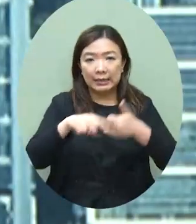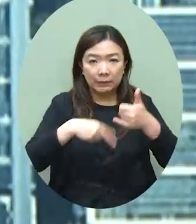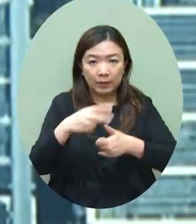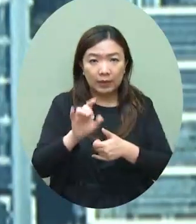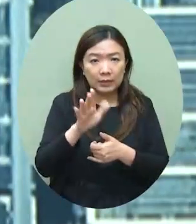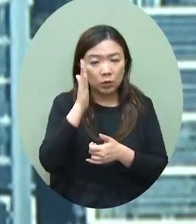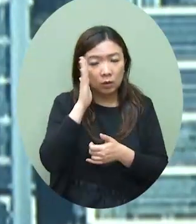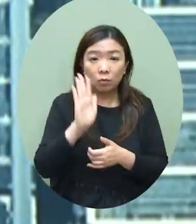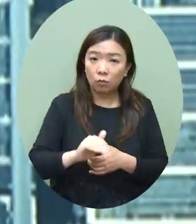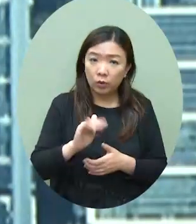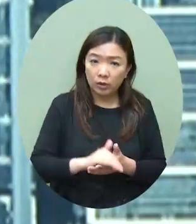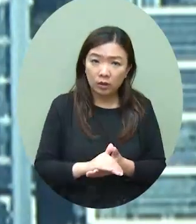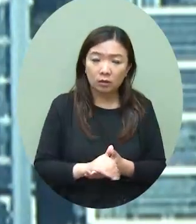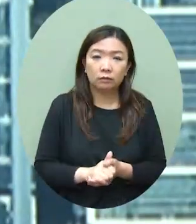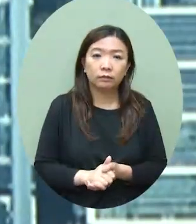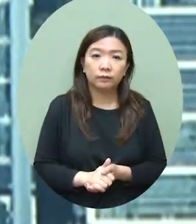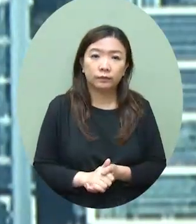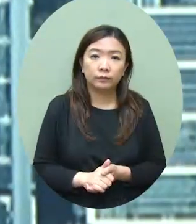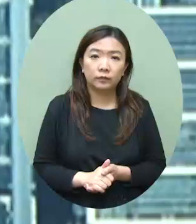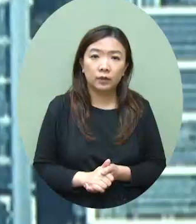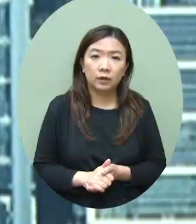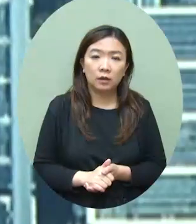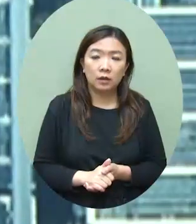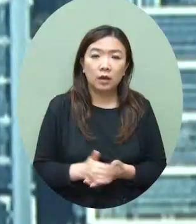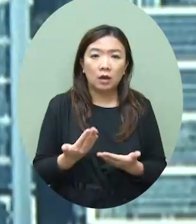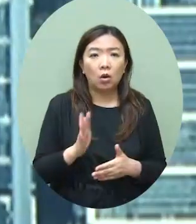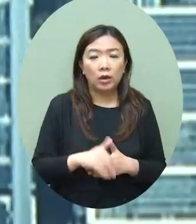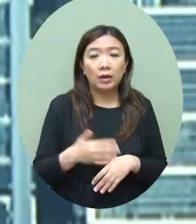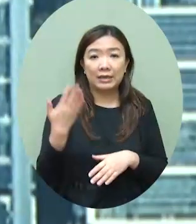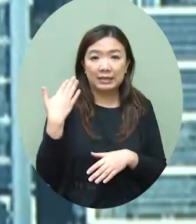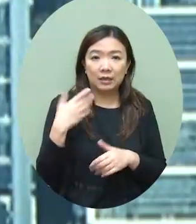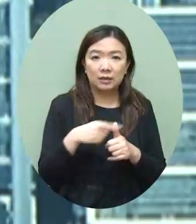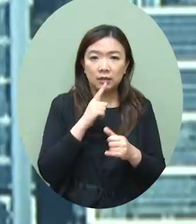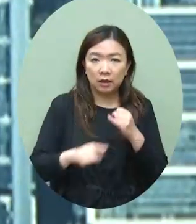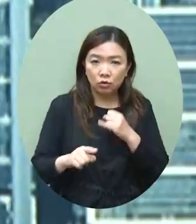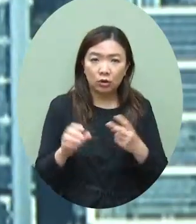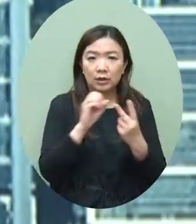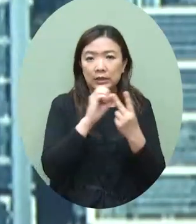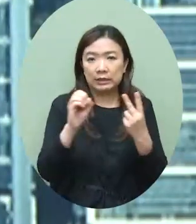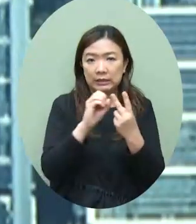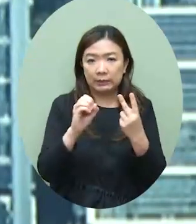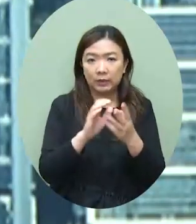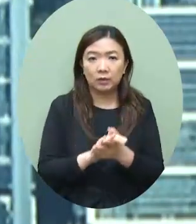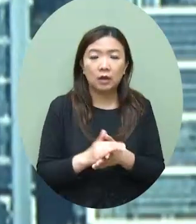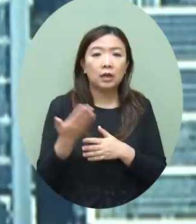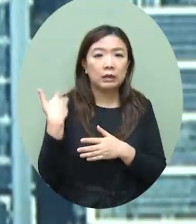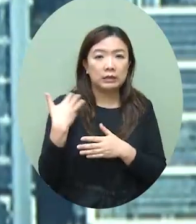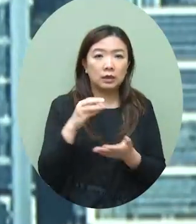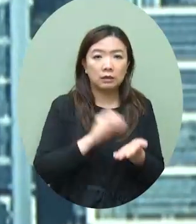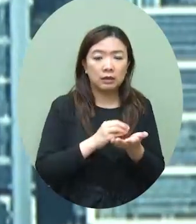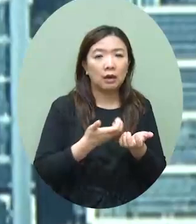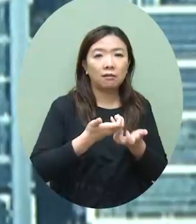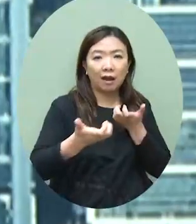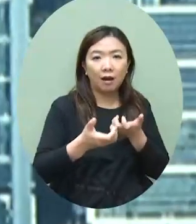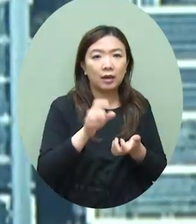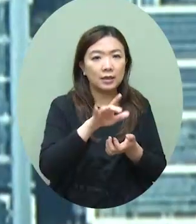咁呢個係可以嘅。我哋早前先後已經將20間本來係做隔離設施嘅